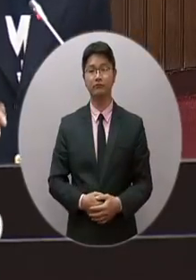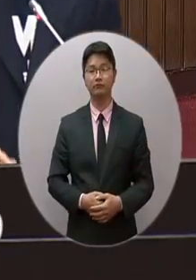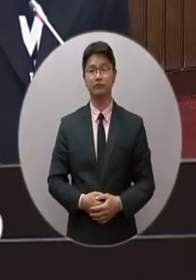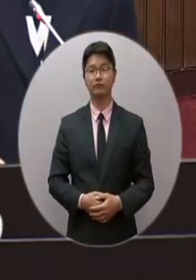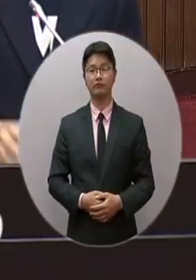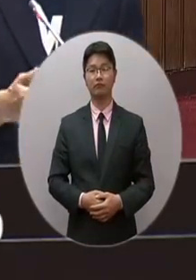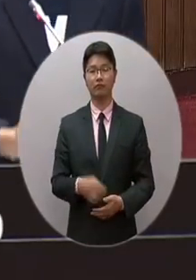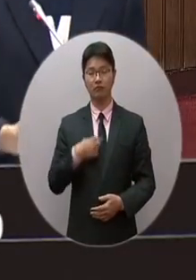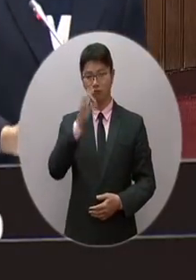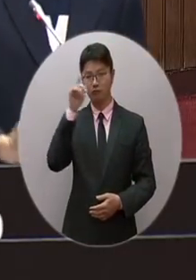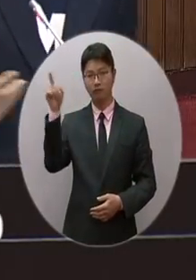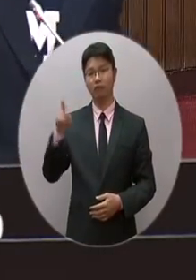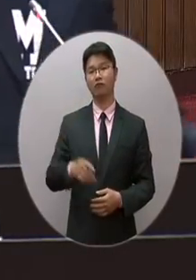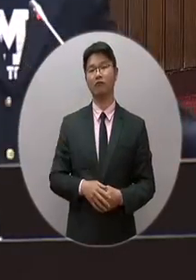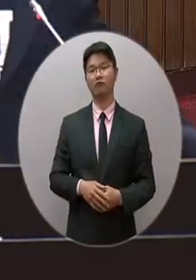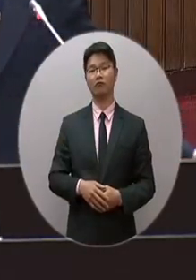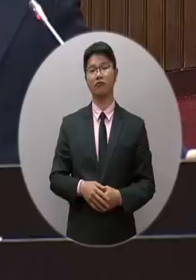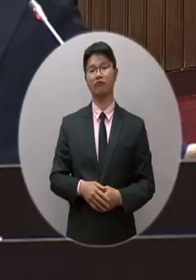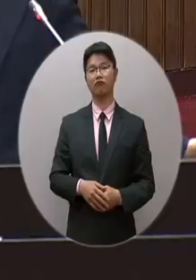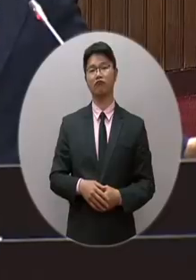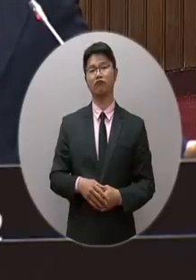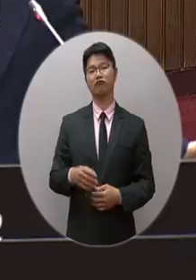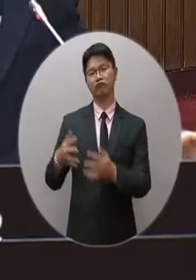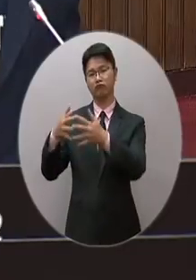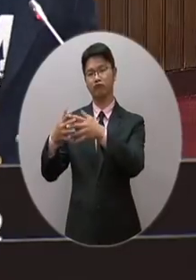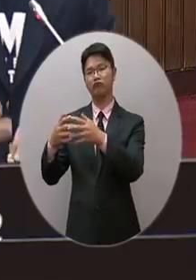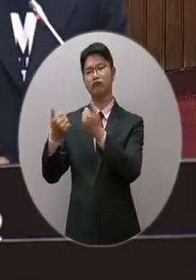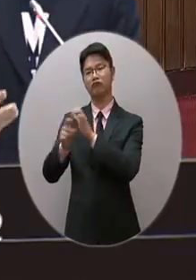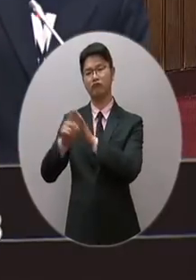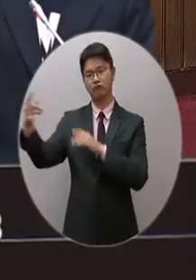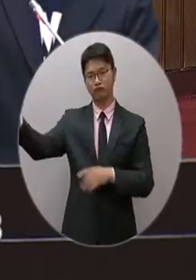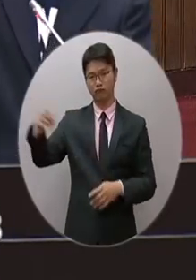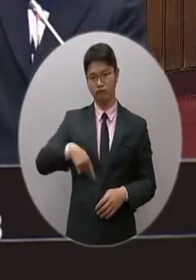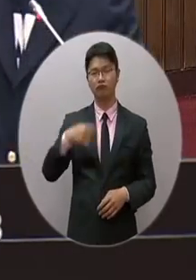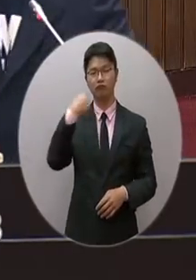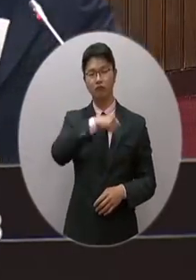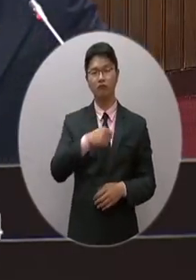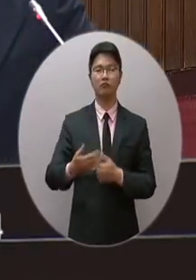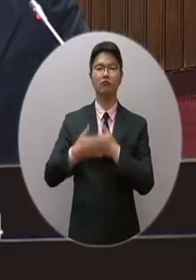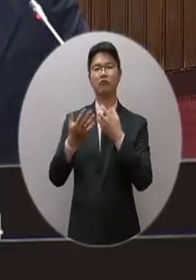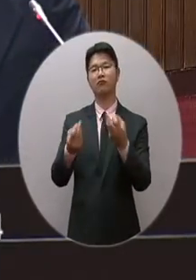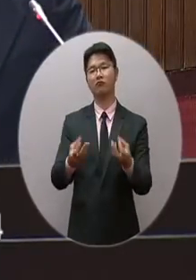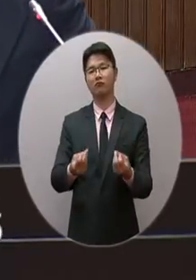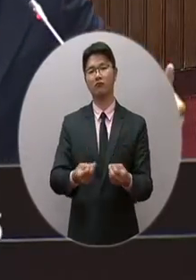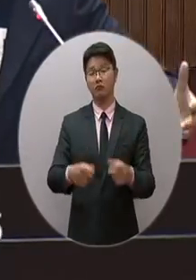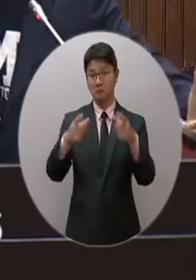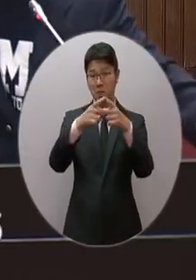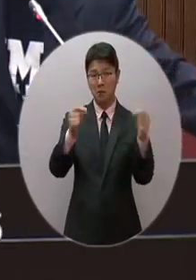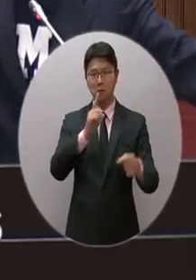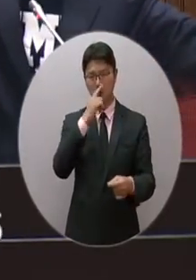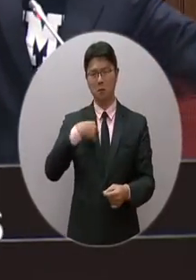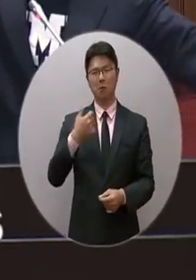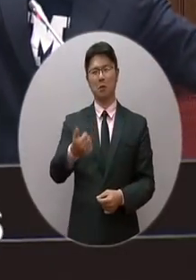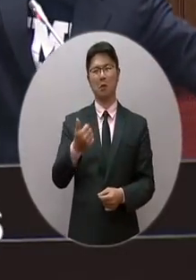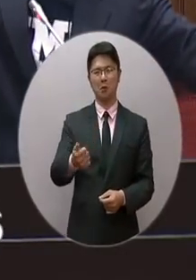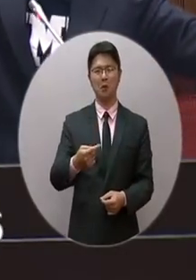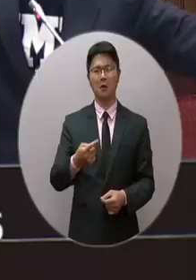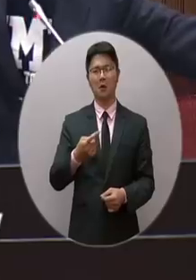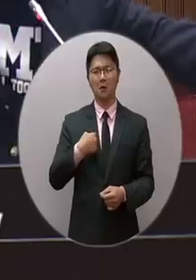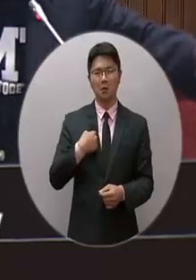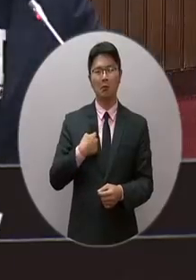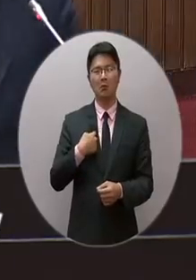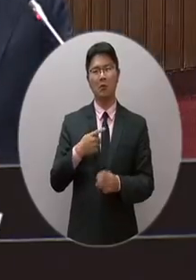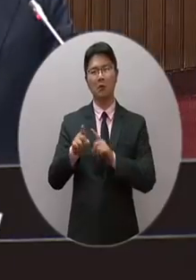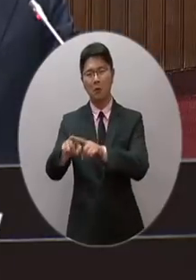里，结果我不跟他帮忙啊！日本跟他讲，哦，对方我站，我站，我们抱日本大腿抱